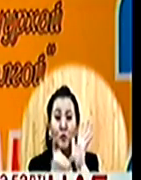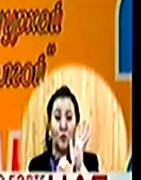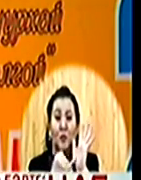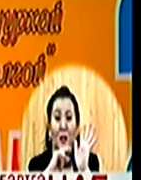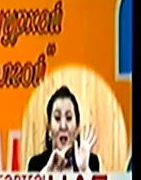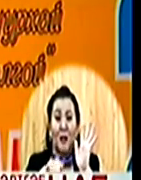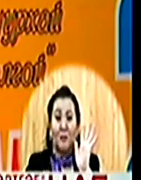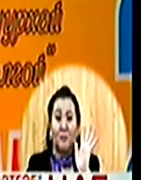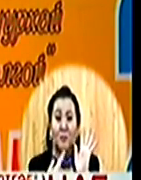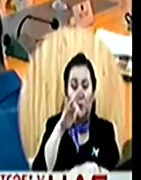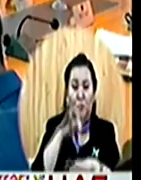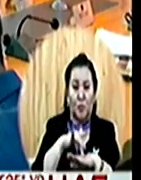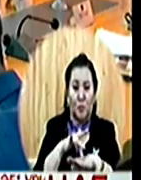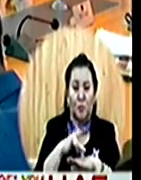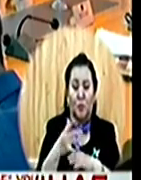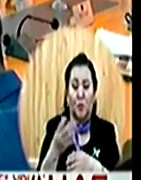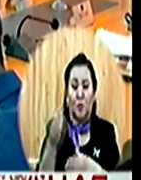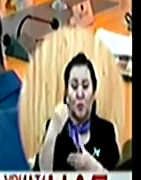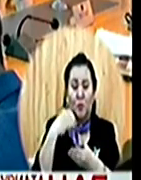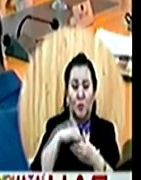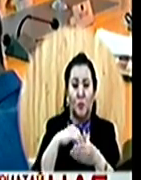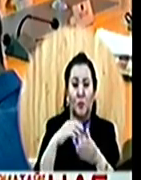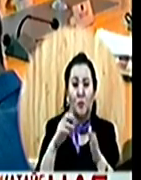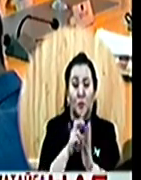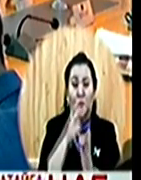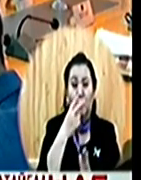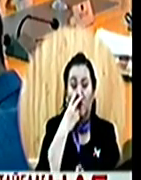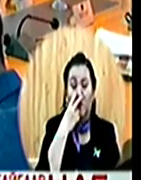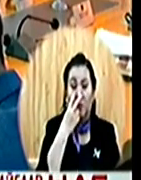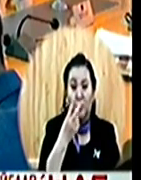яам, төрийн өмчийн бодлого зохицуулалтын газрын төлөөлөл болон